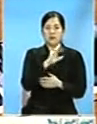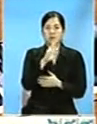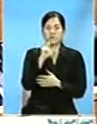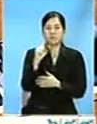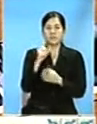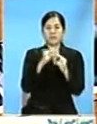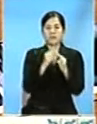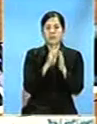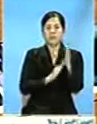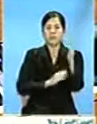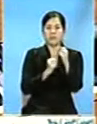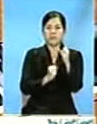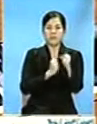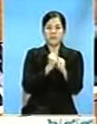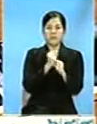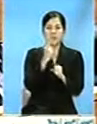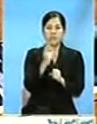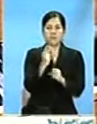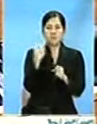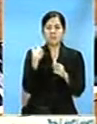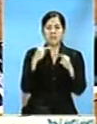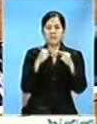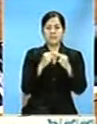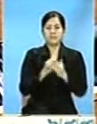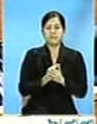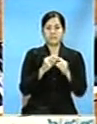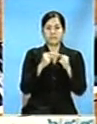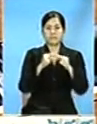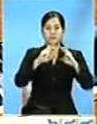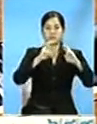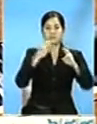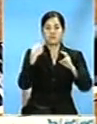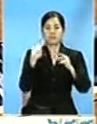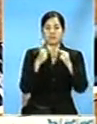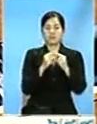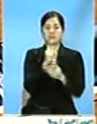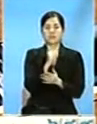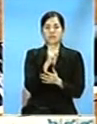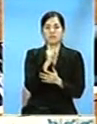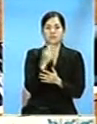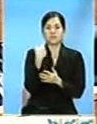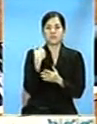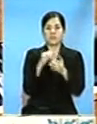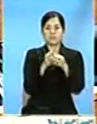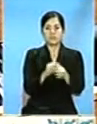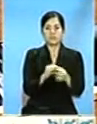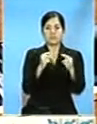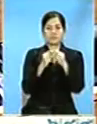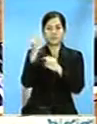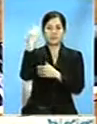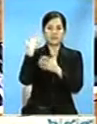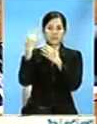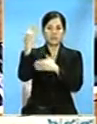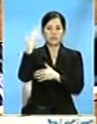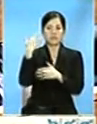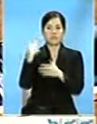2ปีแล้วนะคะประเด็นที่ใส่ร้ายรัฐสภาให้เกี่ยวข้องกับฮิตเลอร์เนี่ยหลายครั้งมากท่านประธานซึ่งเป็นประเด็นทางประวัติศาสตร์ที่ไม่เป็น